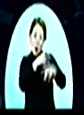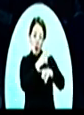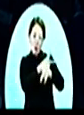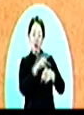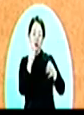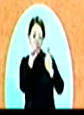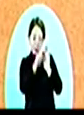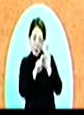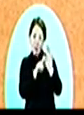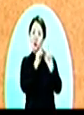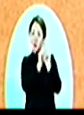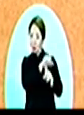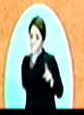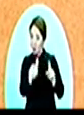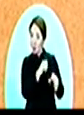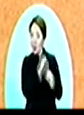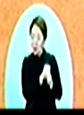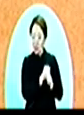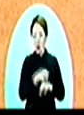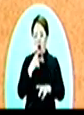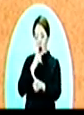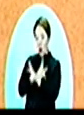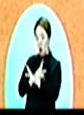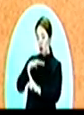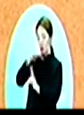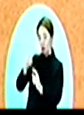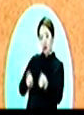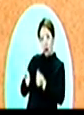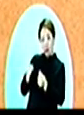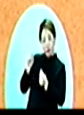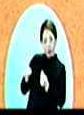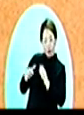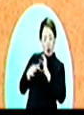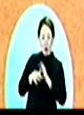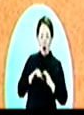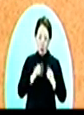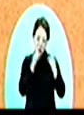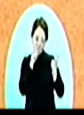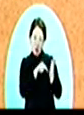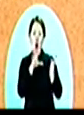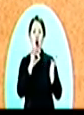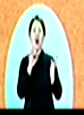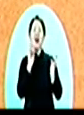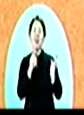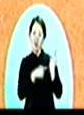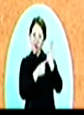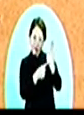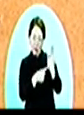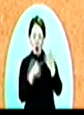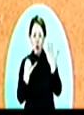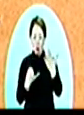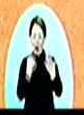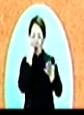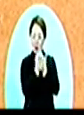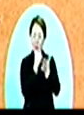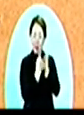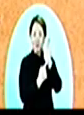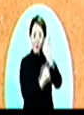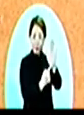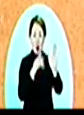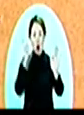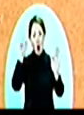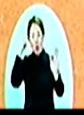ажилласан. Ирэх зүүн зохицуулалтын хүрээнд бүтээгдэхүүний органик болохыг илэрхийлсэн 6 тэмдэг тэмдэглэгийг оюуны